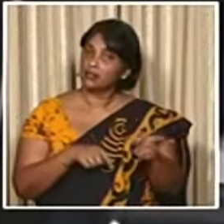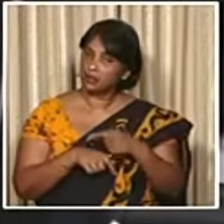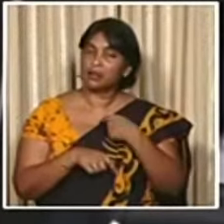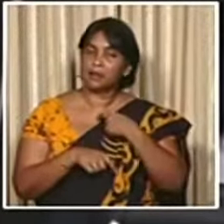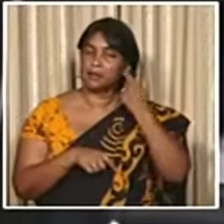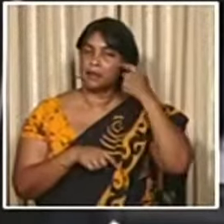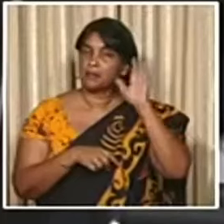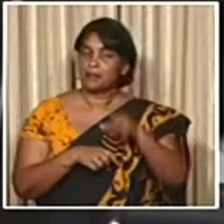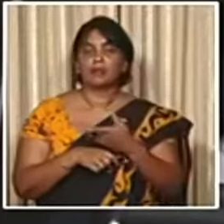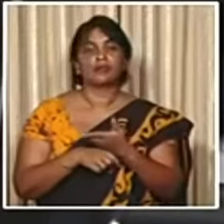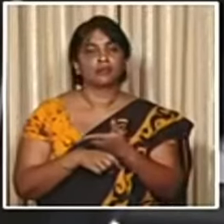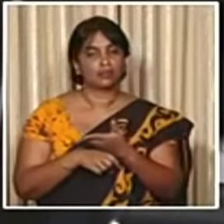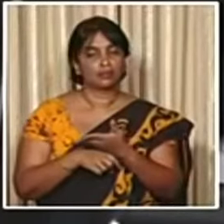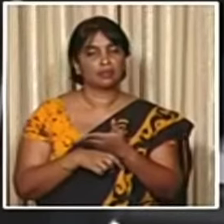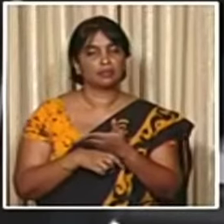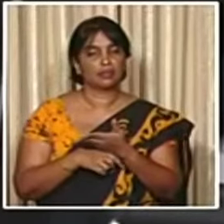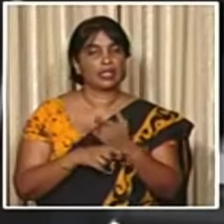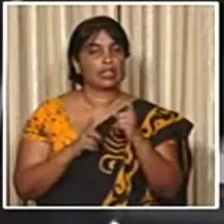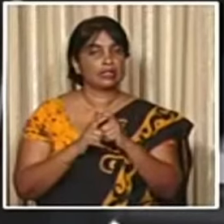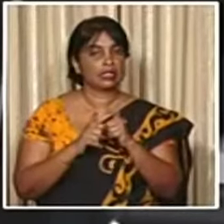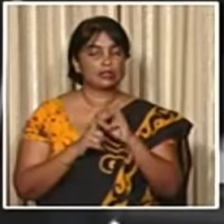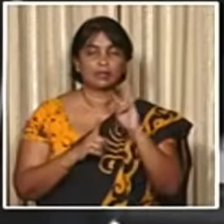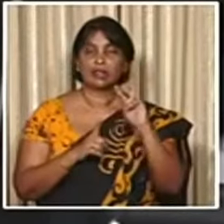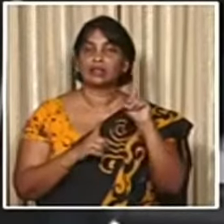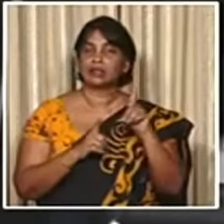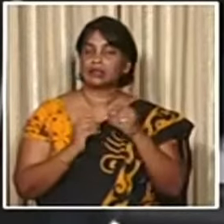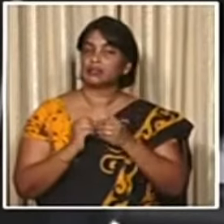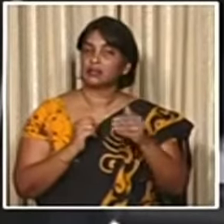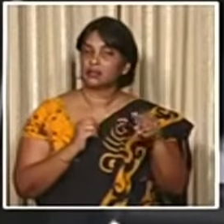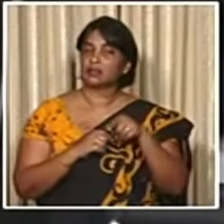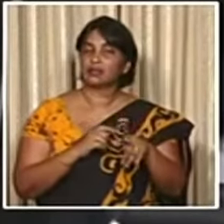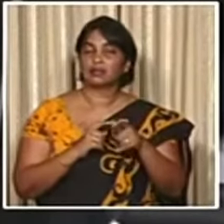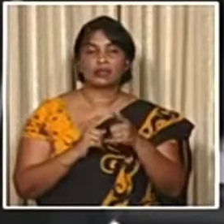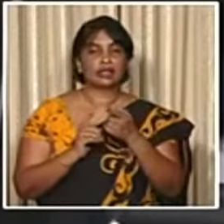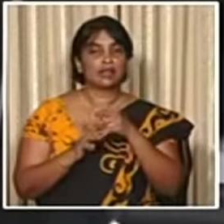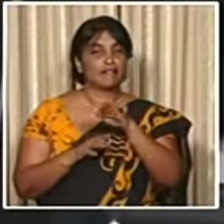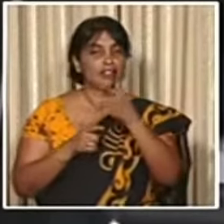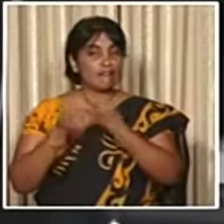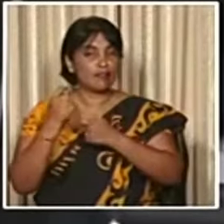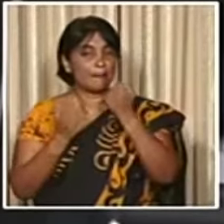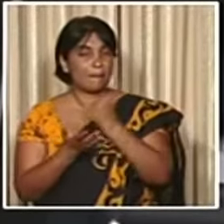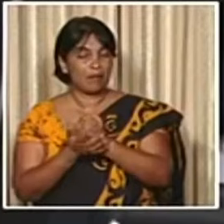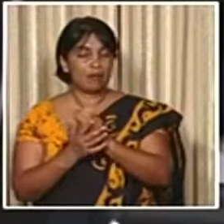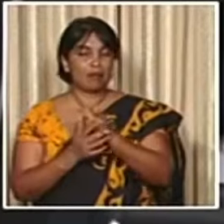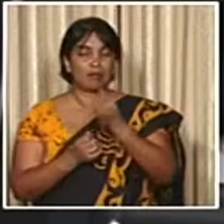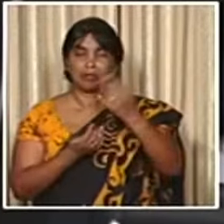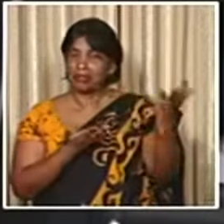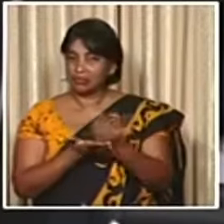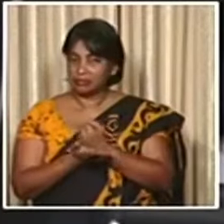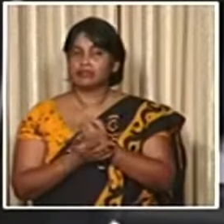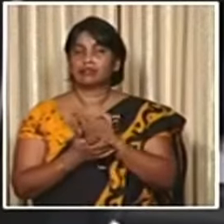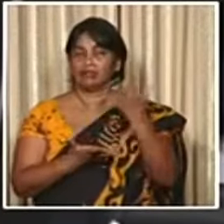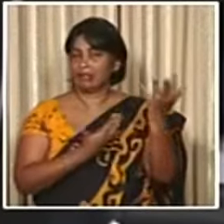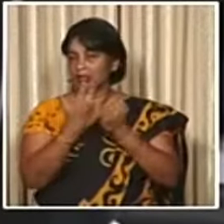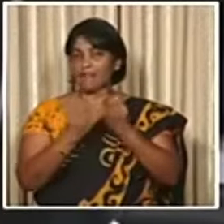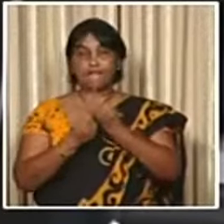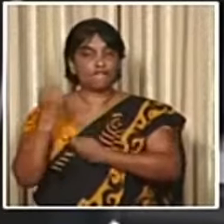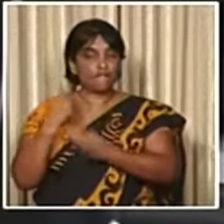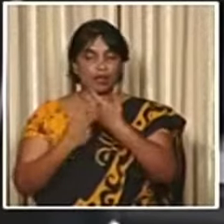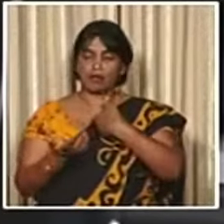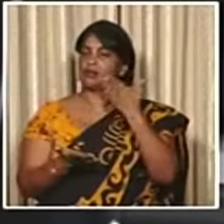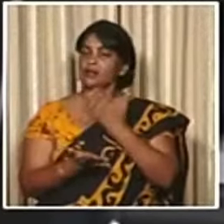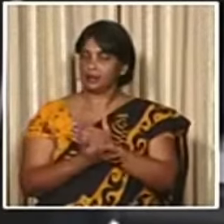අපි බලාපොරොත්තු වෙන්නේ දෙසැම්බර් 31 දක්වා මේ පරාටේ ක්‍රමය මගින් ව්‍යවසායකින්ගේ දේපල අත්පත් කරගෙන විකුණන